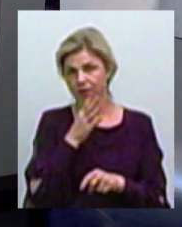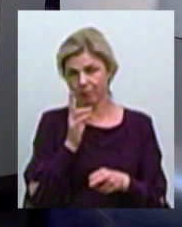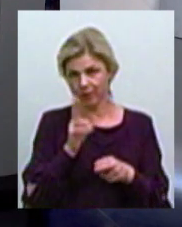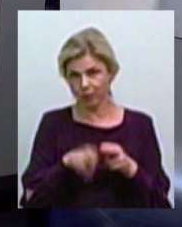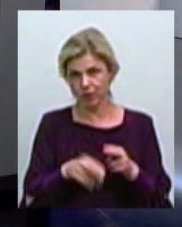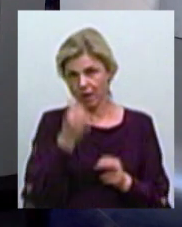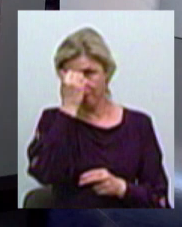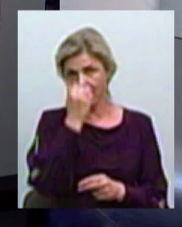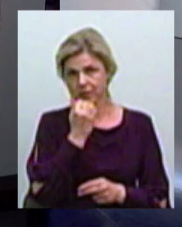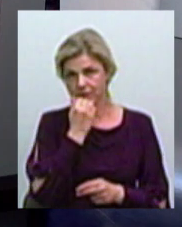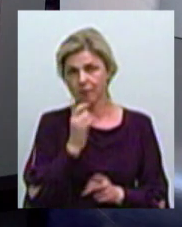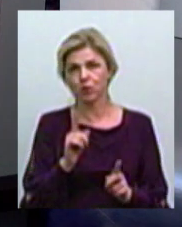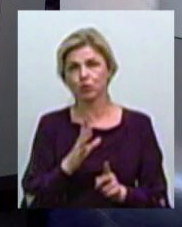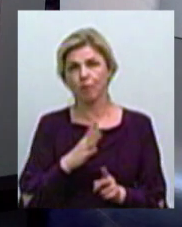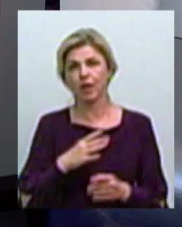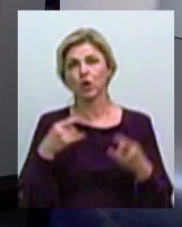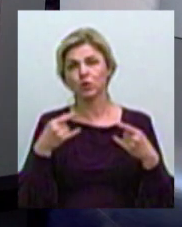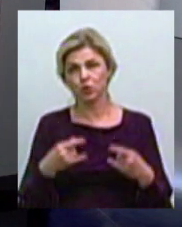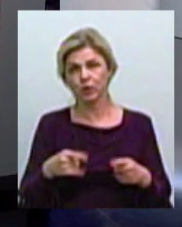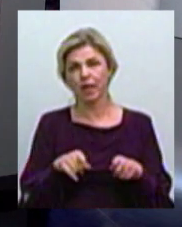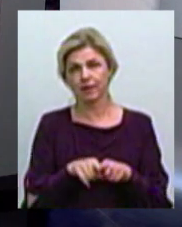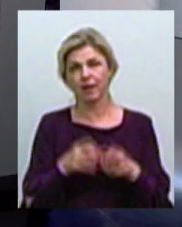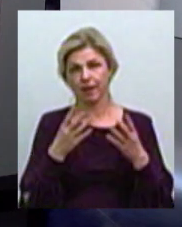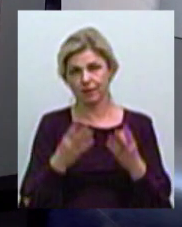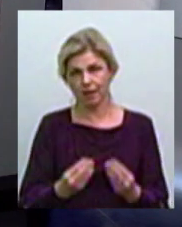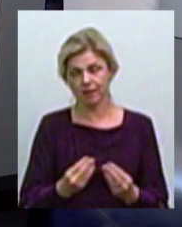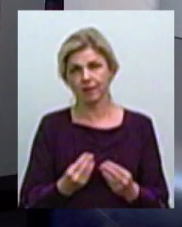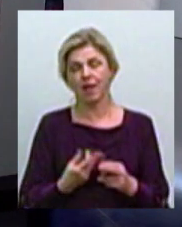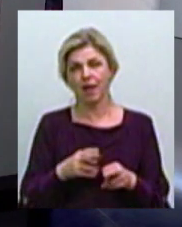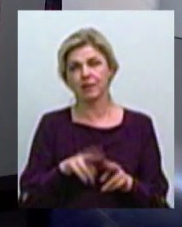Спасибі, що ви були сьогодні у нас в студії в такий день. Це